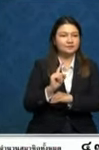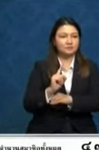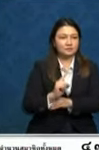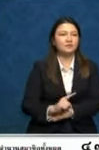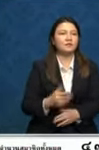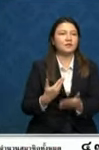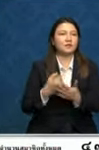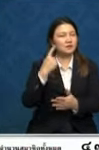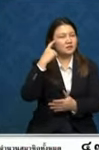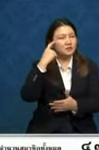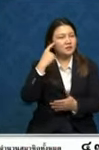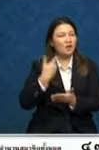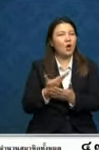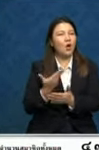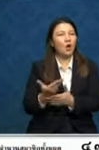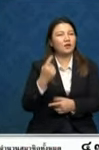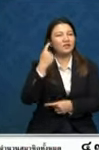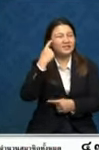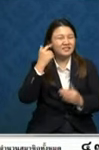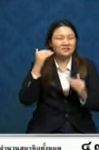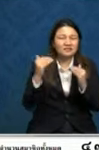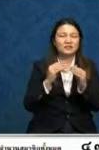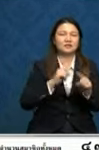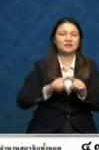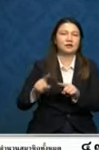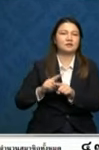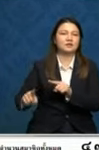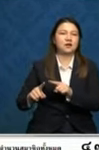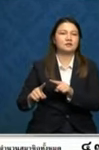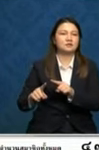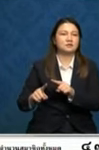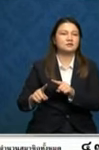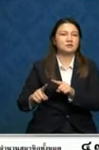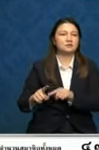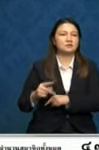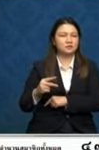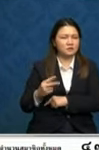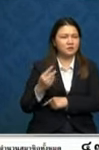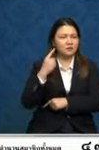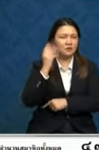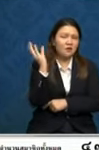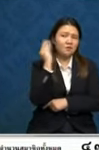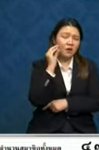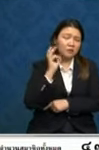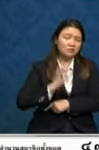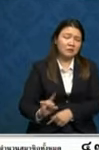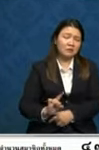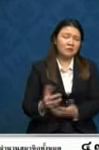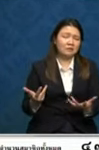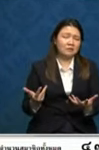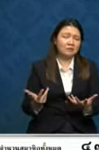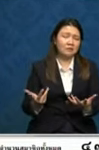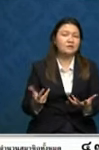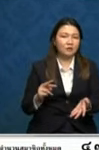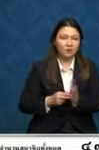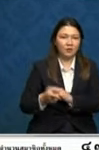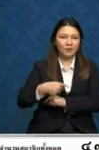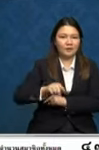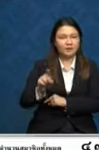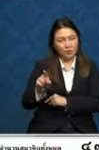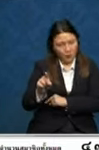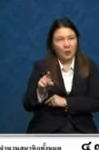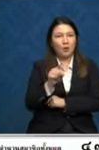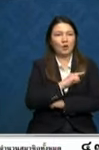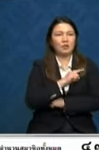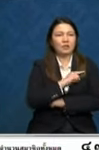างปัญญาของงบประมาณมา 1.4 ล้านบาทครับท่านประธานอันนี้ทุกคนฟังและเอ๊ะไหมครับเอ๊ะแน่นอนครับเพราะนี่คือหน้าที่เดียวกับท